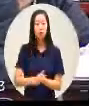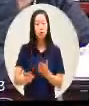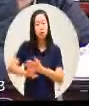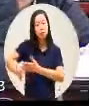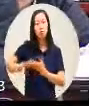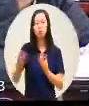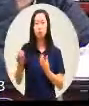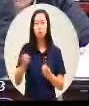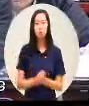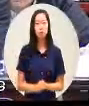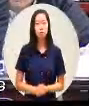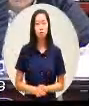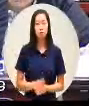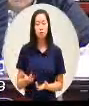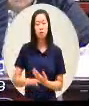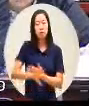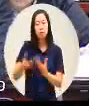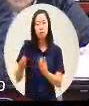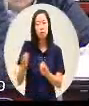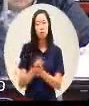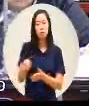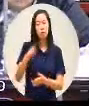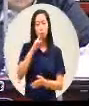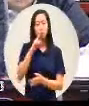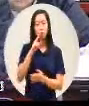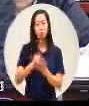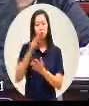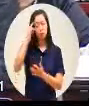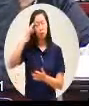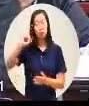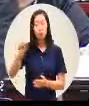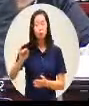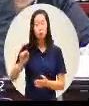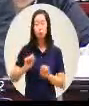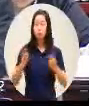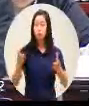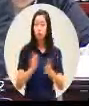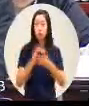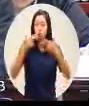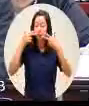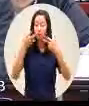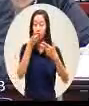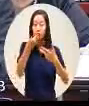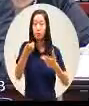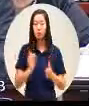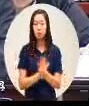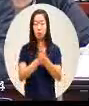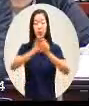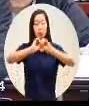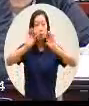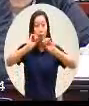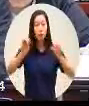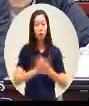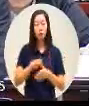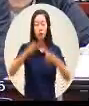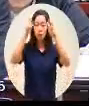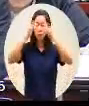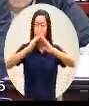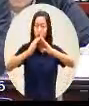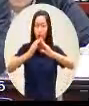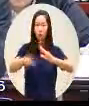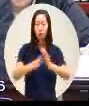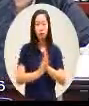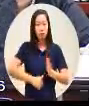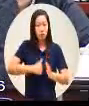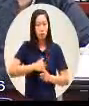当然也不能够现在他们没有而去否定它。可是后来最后大家讨论到说，原住民族语的推动其实高雄市是相当弱势，